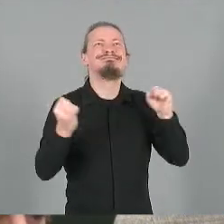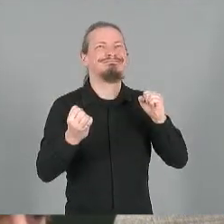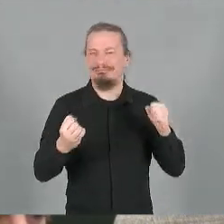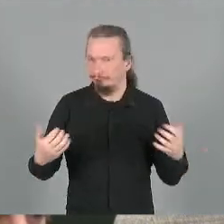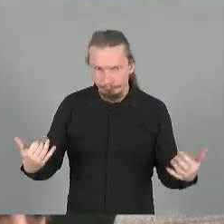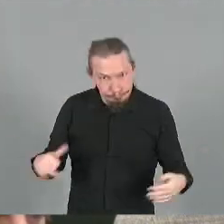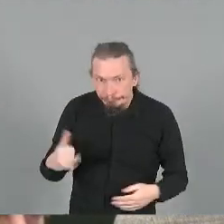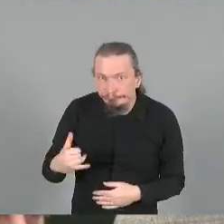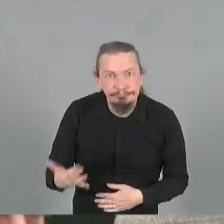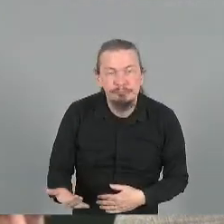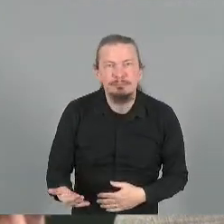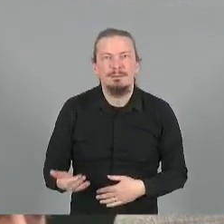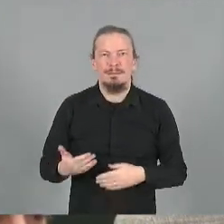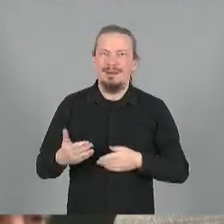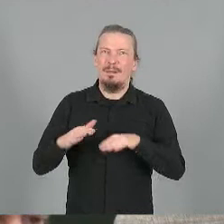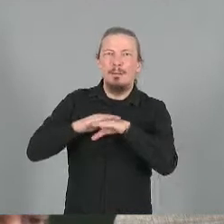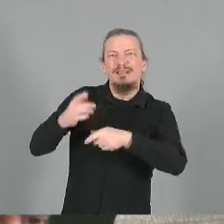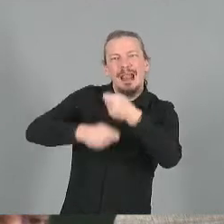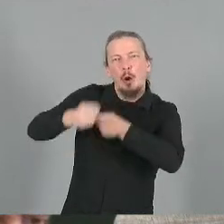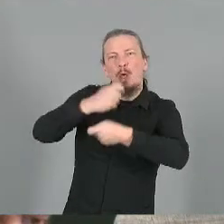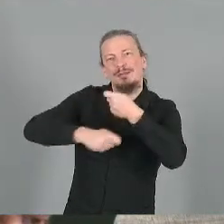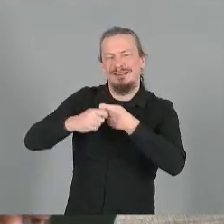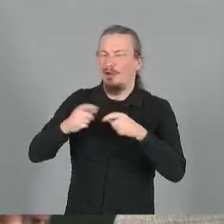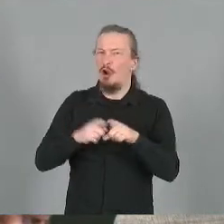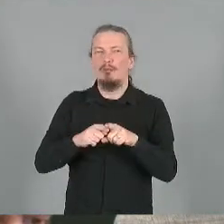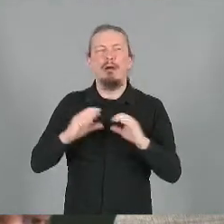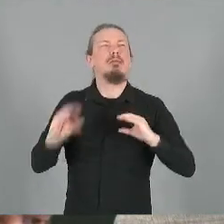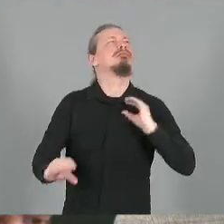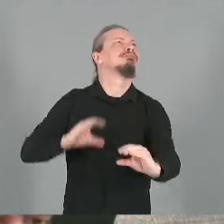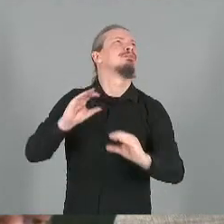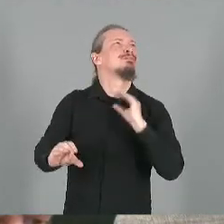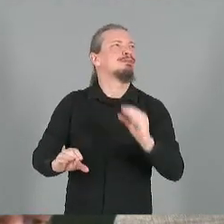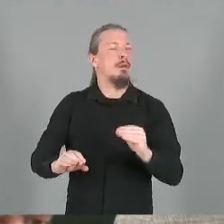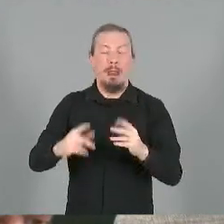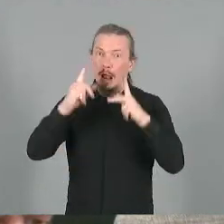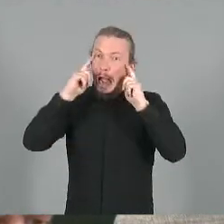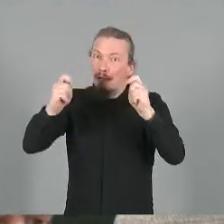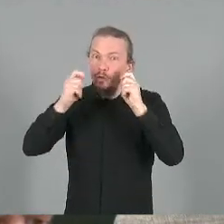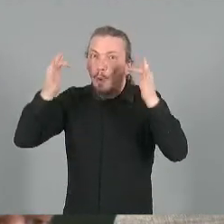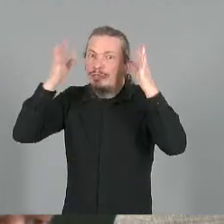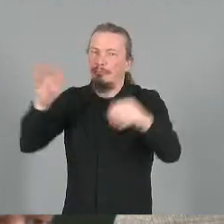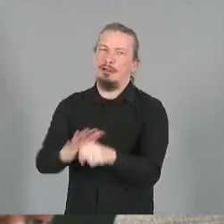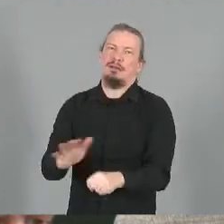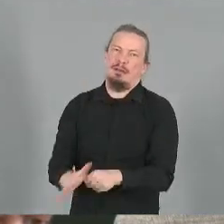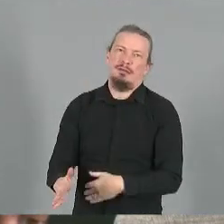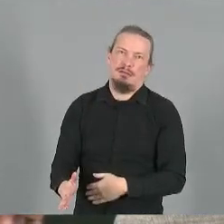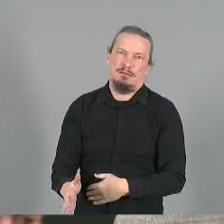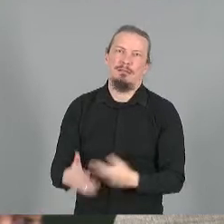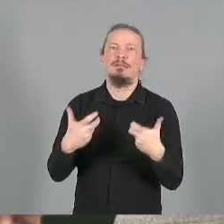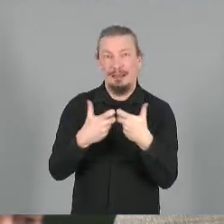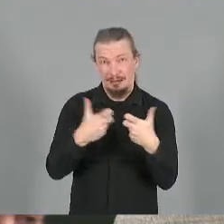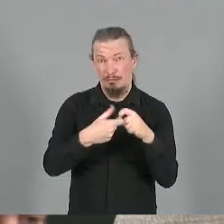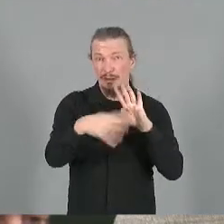politique économique reste encore trop souvent aveugle aux enjeux climatiques. En témoigne la disparition des critères établis